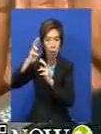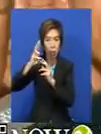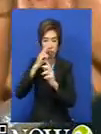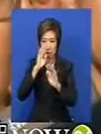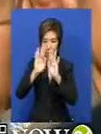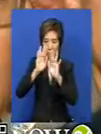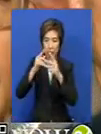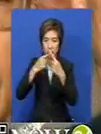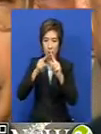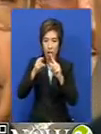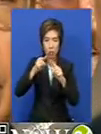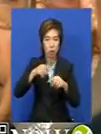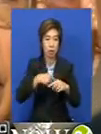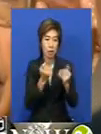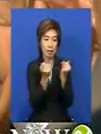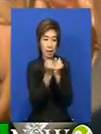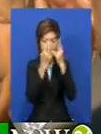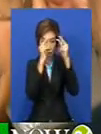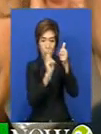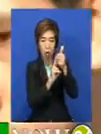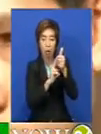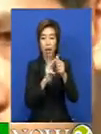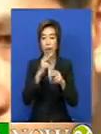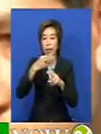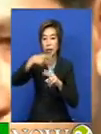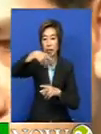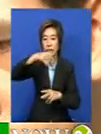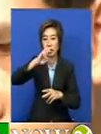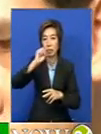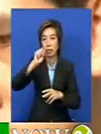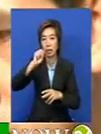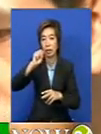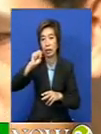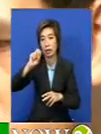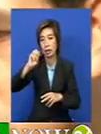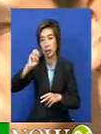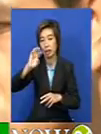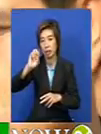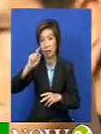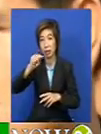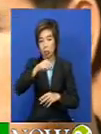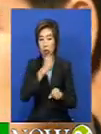คนที่ใกล้ชิดพลเอกประวิตรหน่อยก็จะเป็นพลเอกพิสิทธิ์นี่แหละครับที่มาทางสายบุรพา